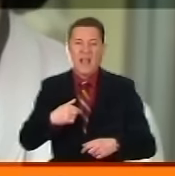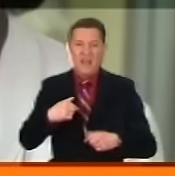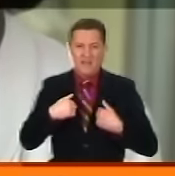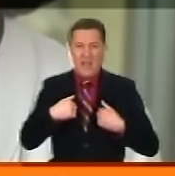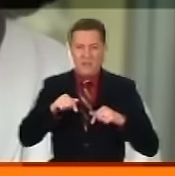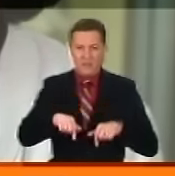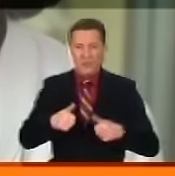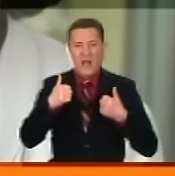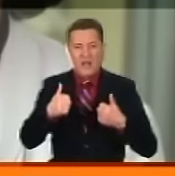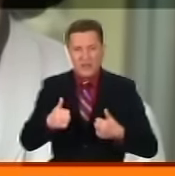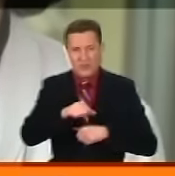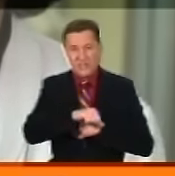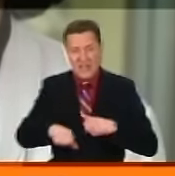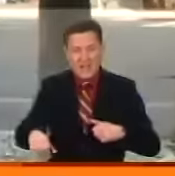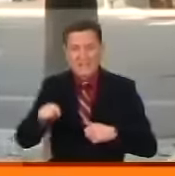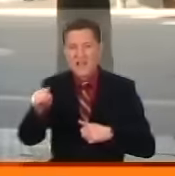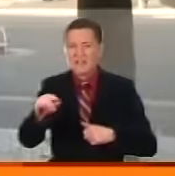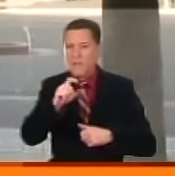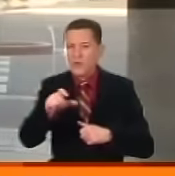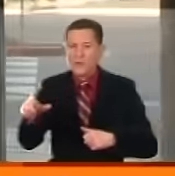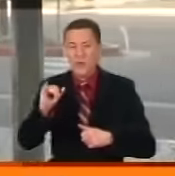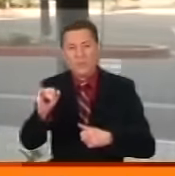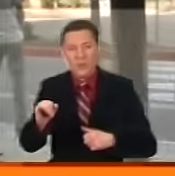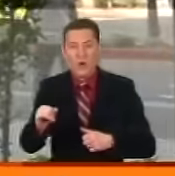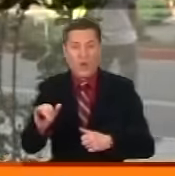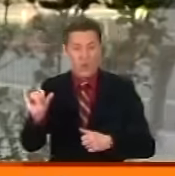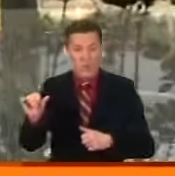плохо, тяжело і трудно, і це бажання допомогти.